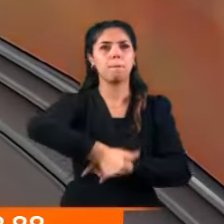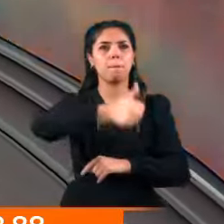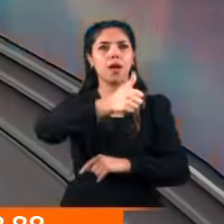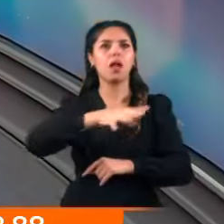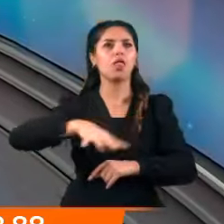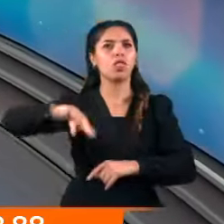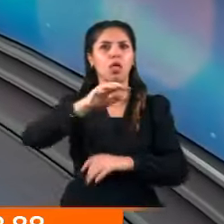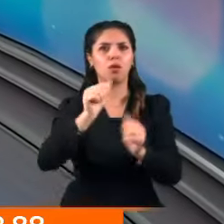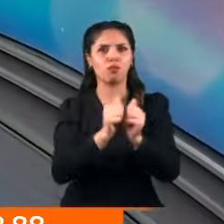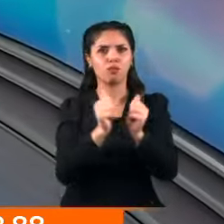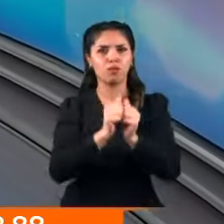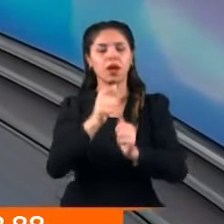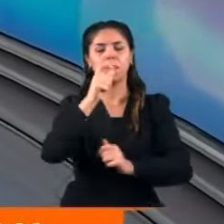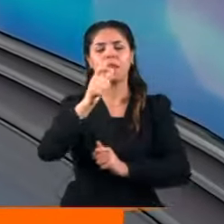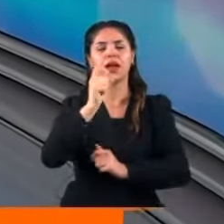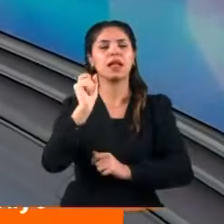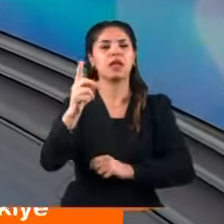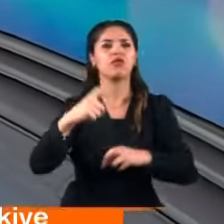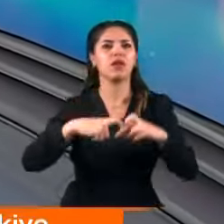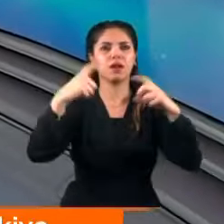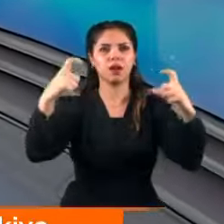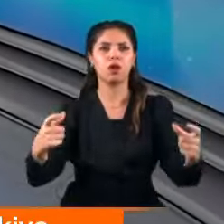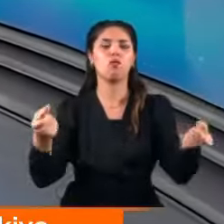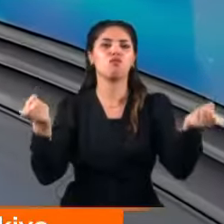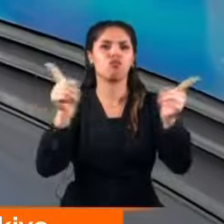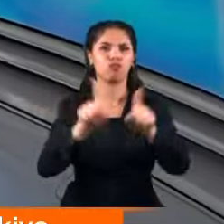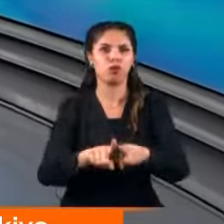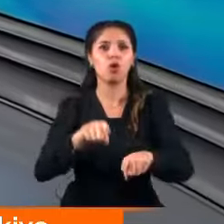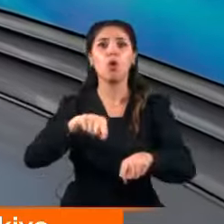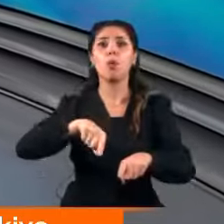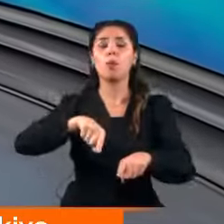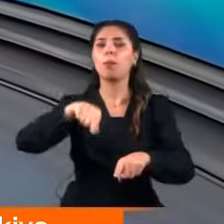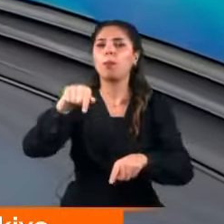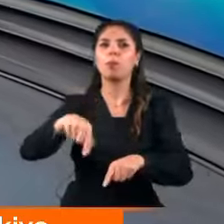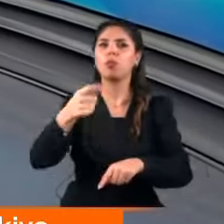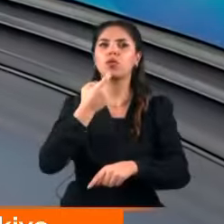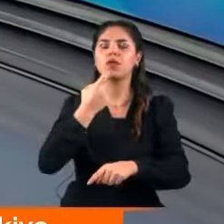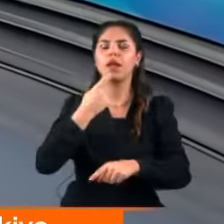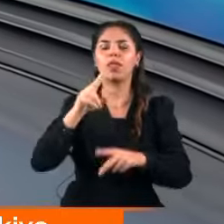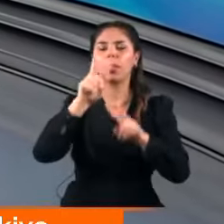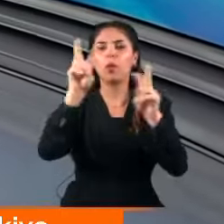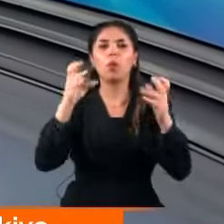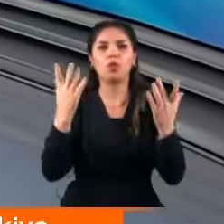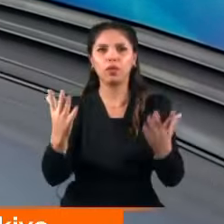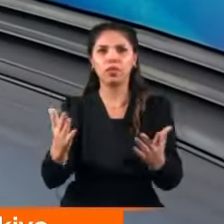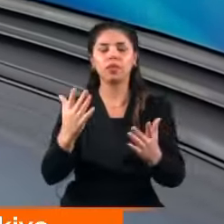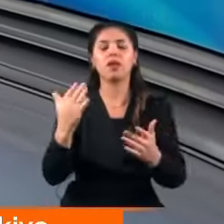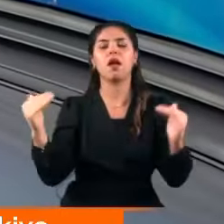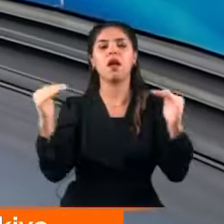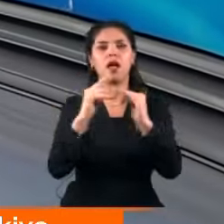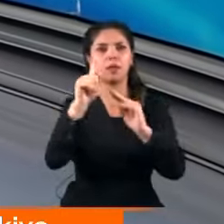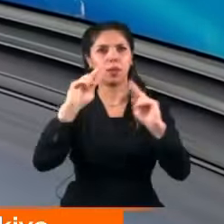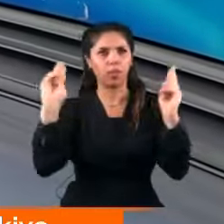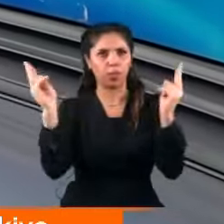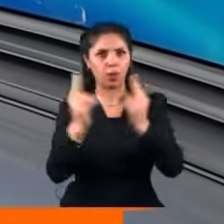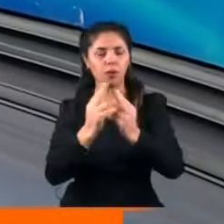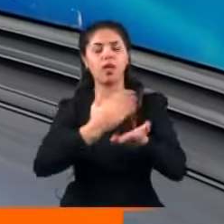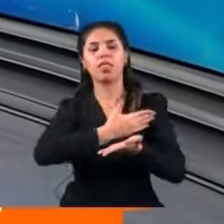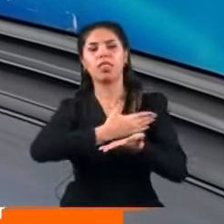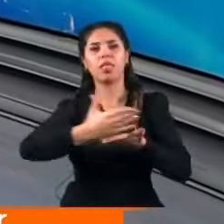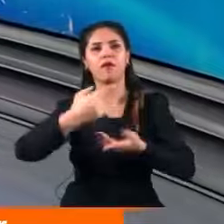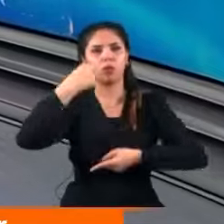birlikte Rio de Janeiro'da. Zirvede bu yılın teması adi bir dünya ve sürdürülebilir bir gezegen. Erdoğan